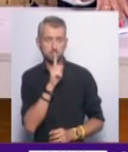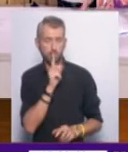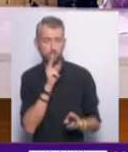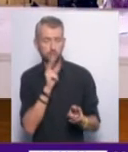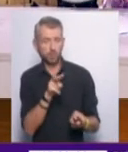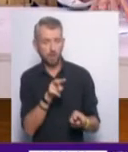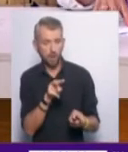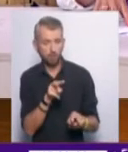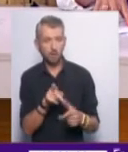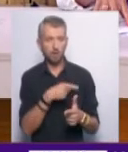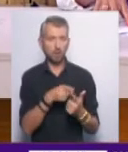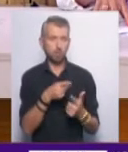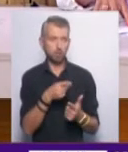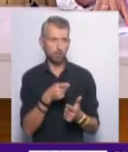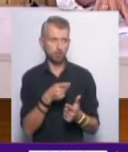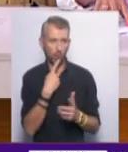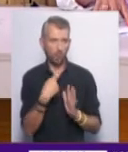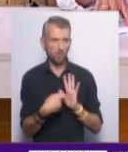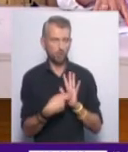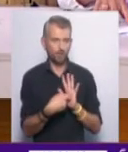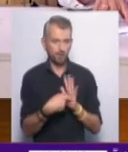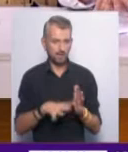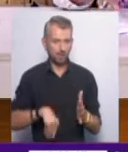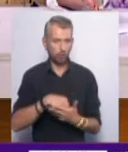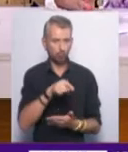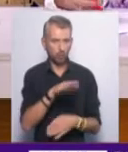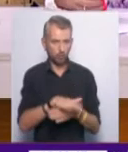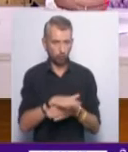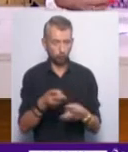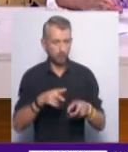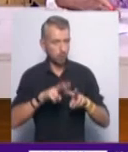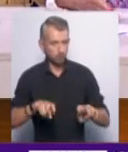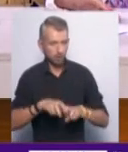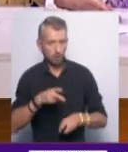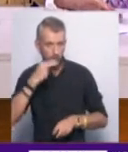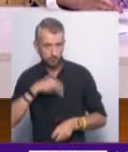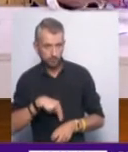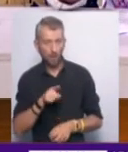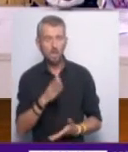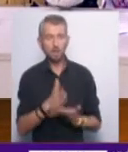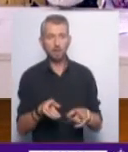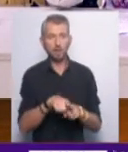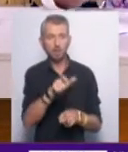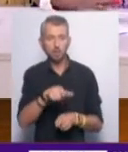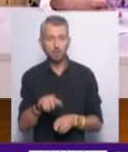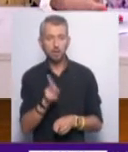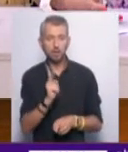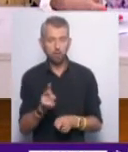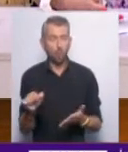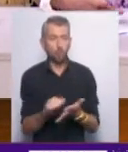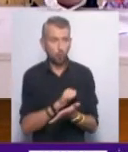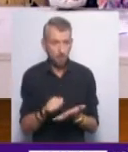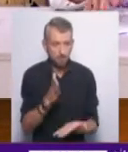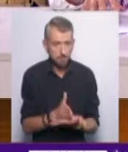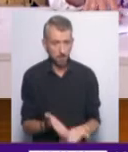спостерігав, а може десь годувався за рахунок цього кіосочку, треба розбиратись. Але ж є такі люди, які вже й документи